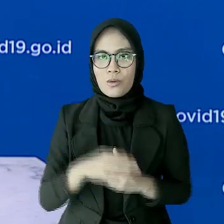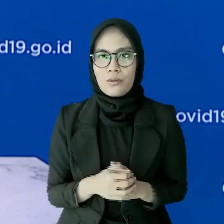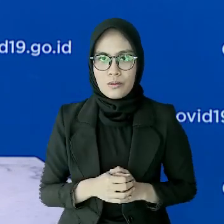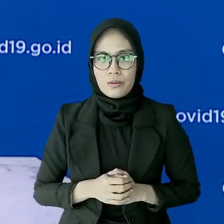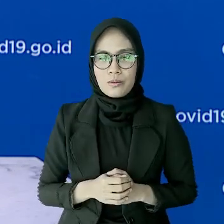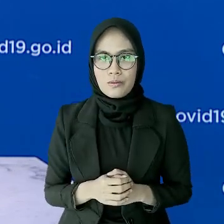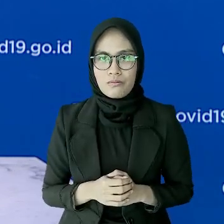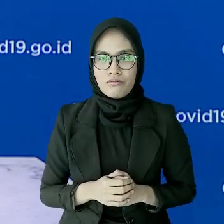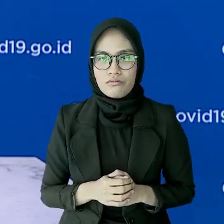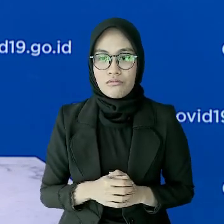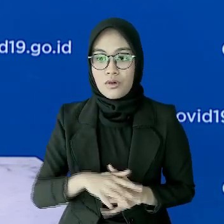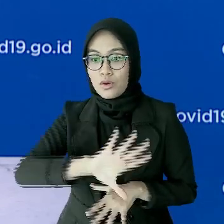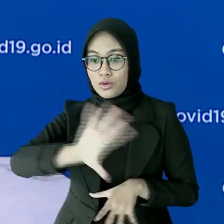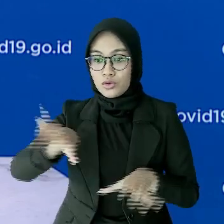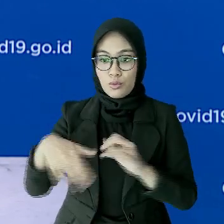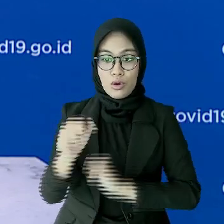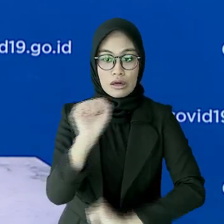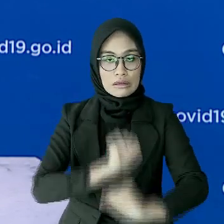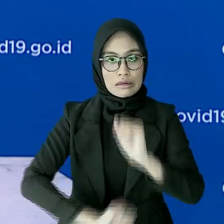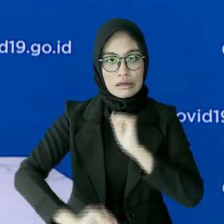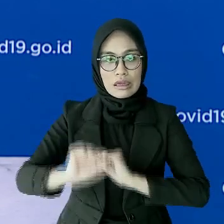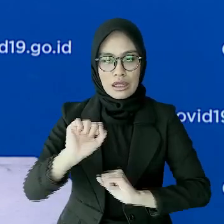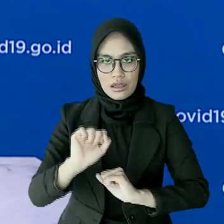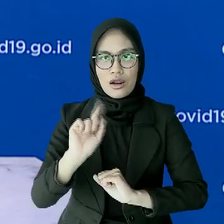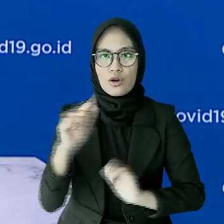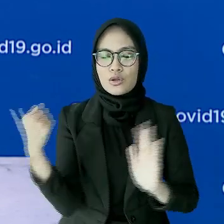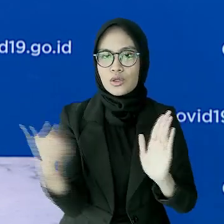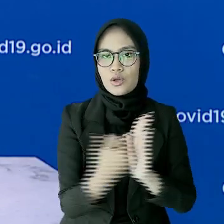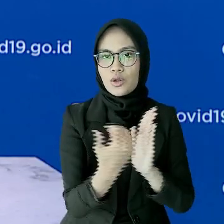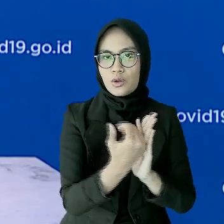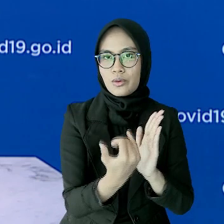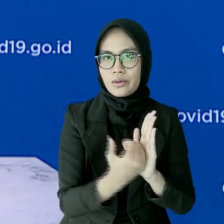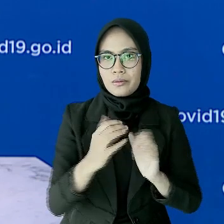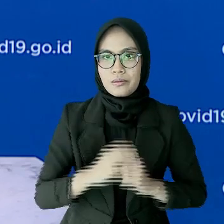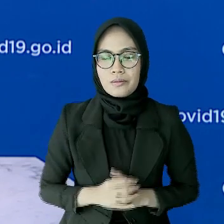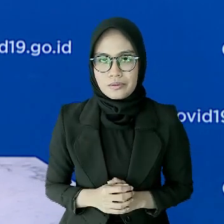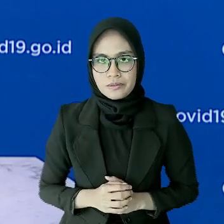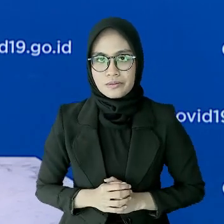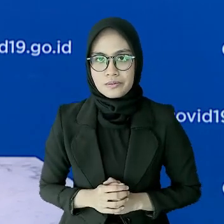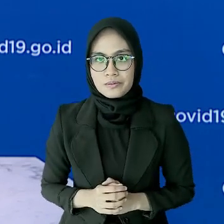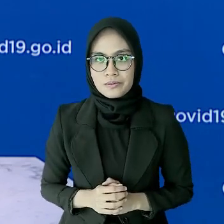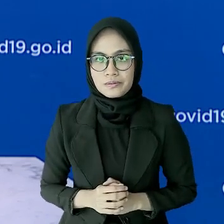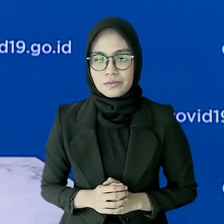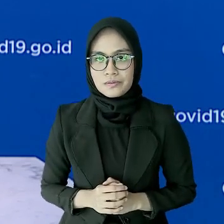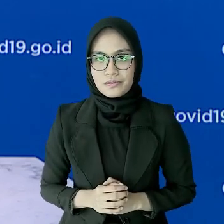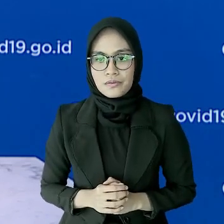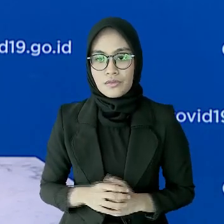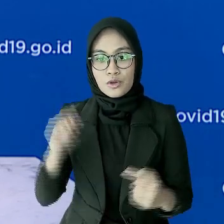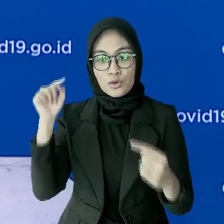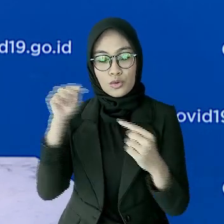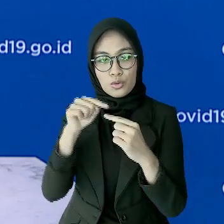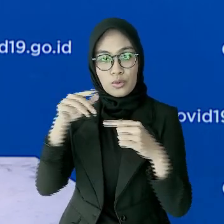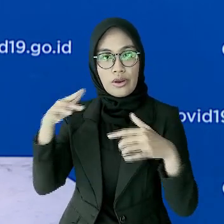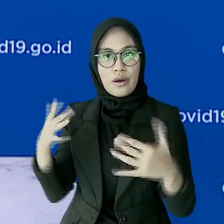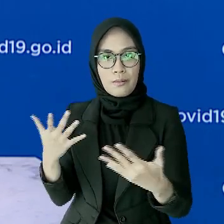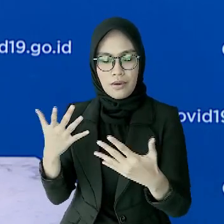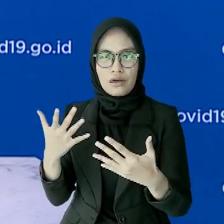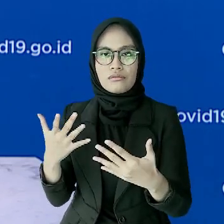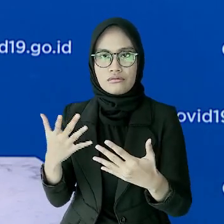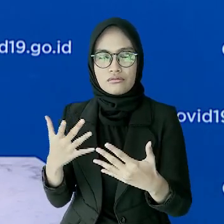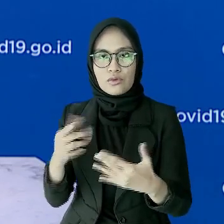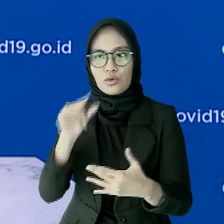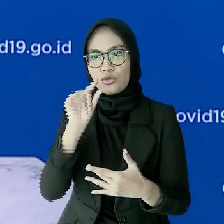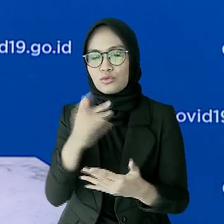dan kegiatan yang sudah memiliki satgas khusus COVID-19, semata-mata demi menjamin keamanan diri